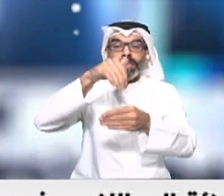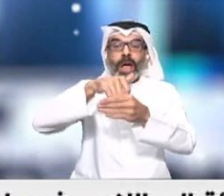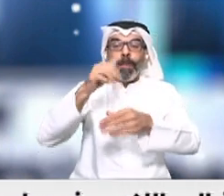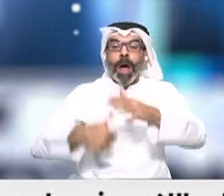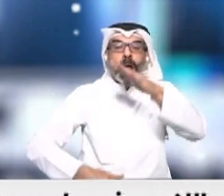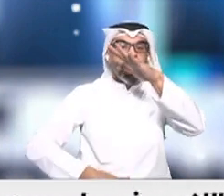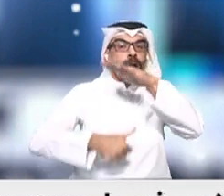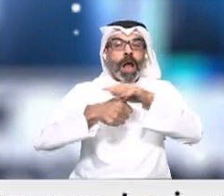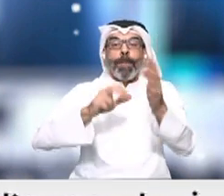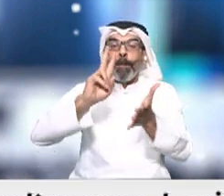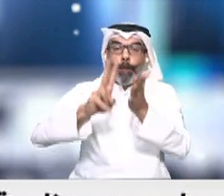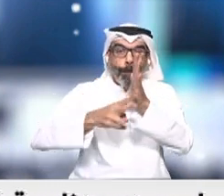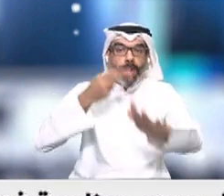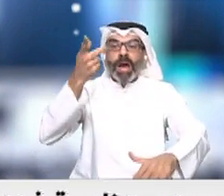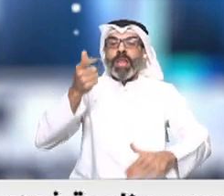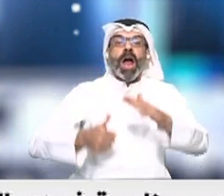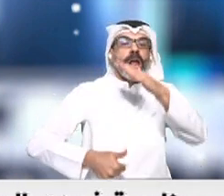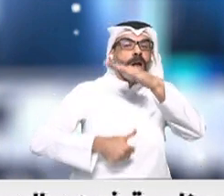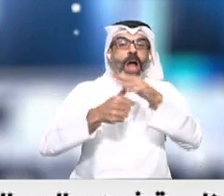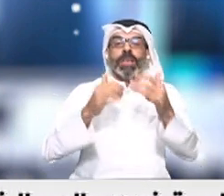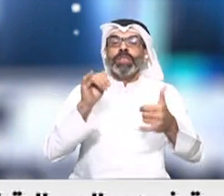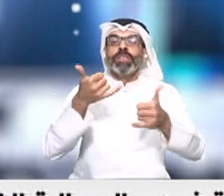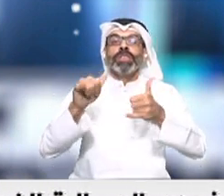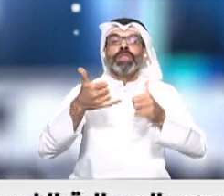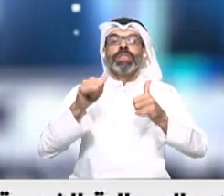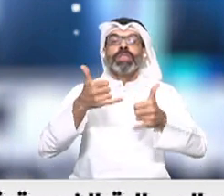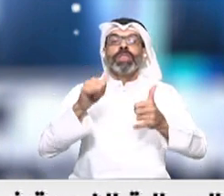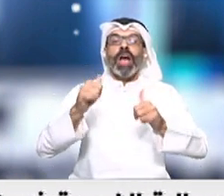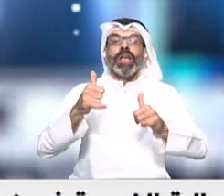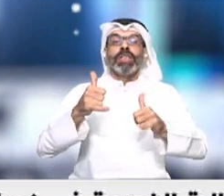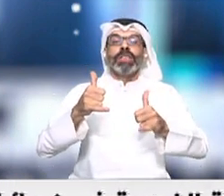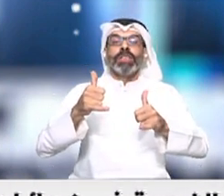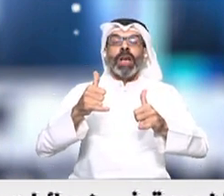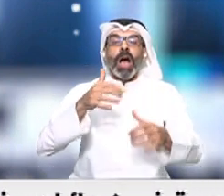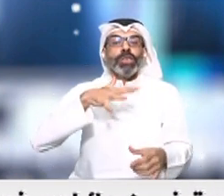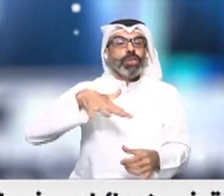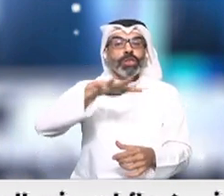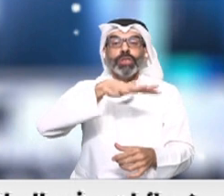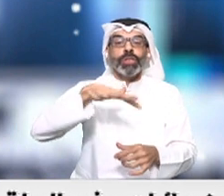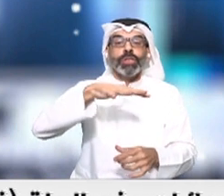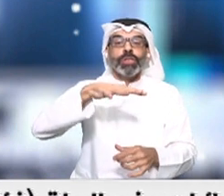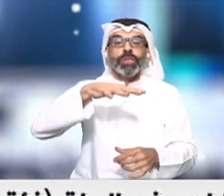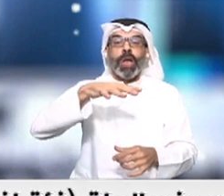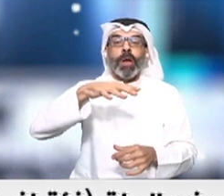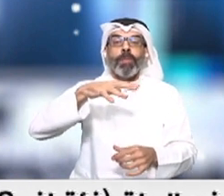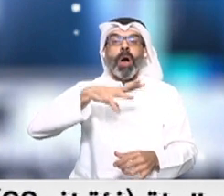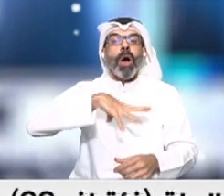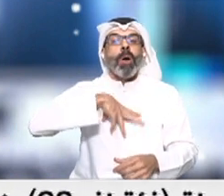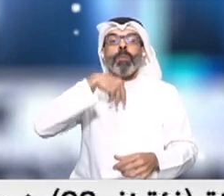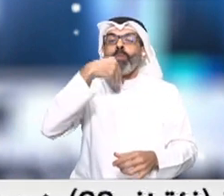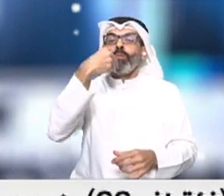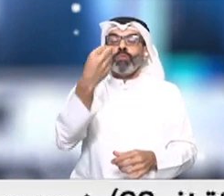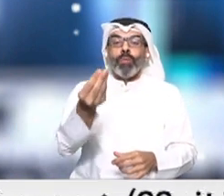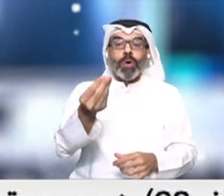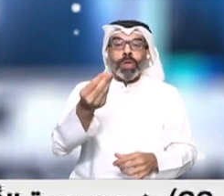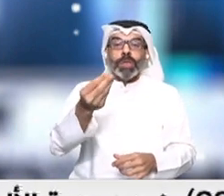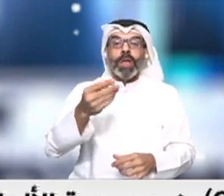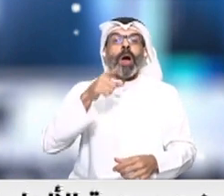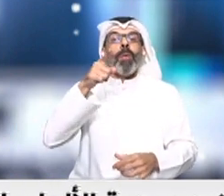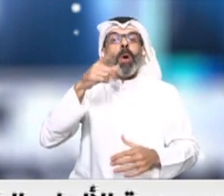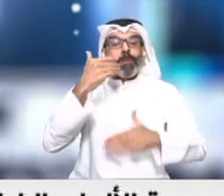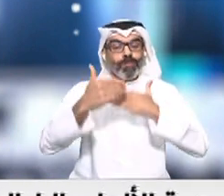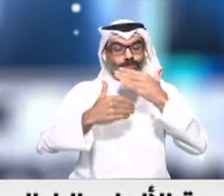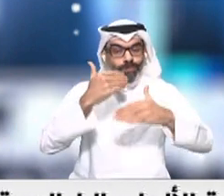اعاده انتخاب فخامته رئيسا للجمهوريه الجزائريه الديمقراطيه الشعبيه الشقيقه متمنيا سموح حفظه الله